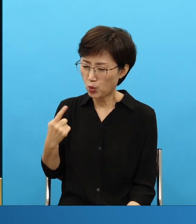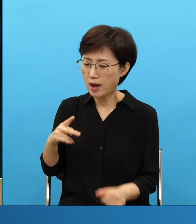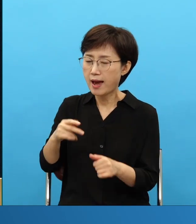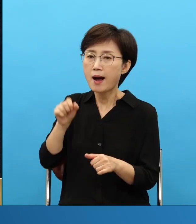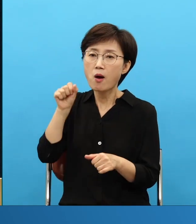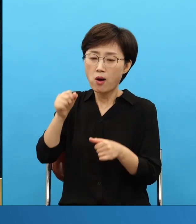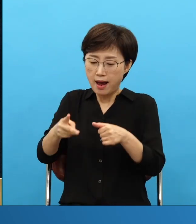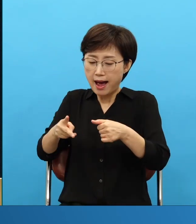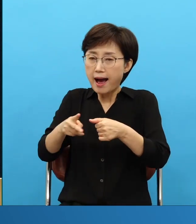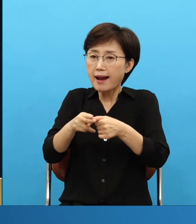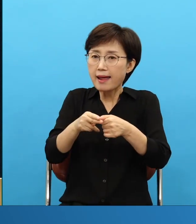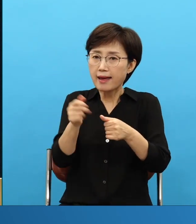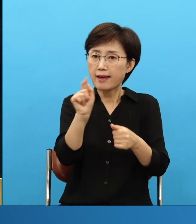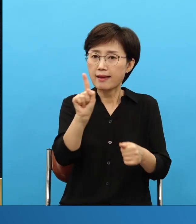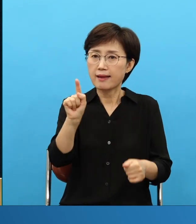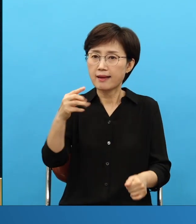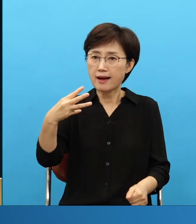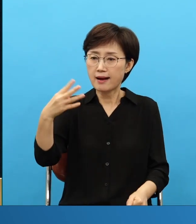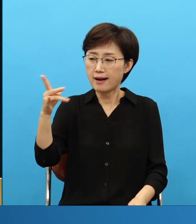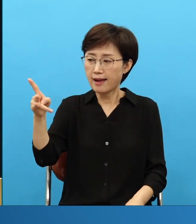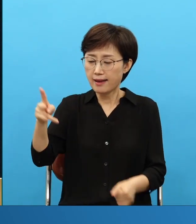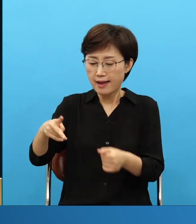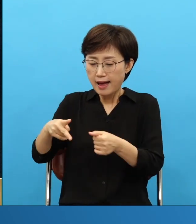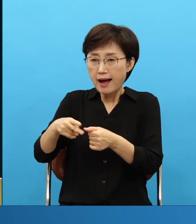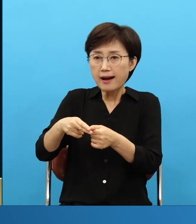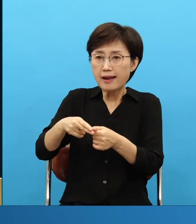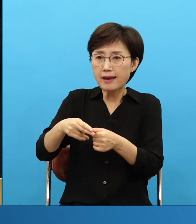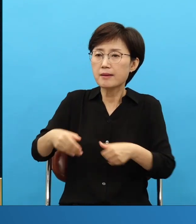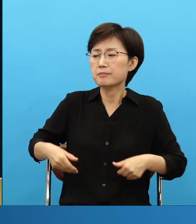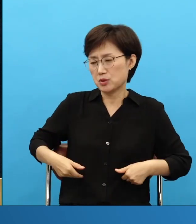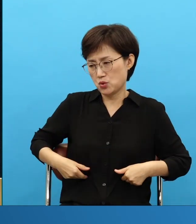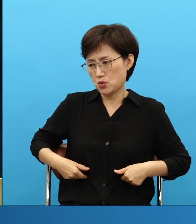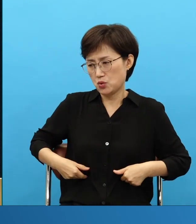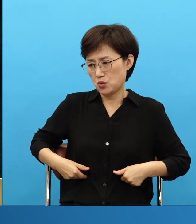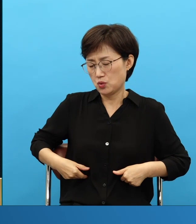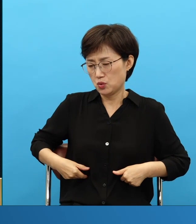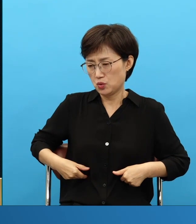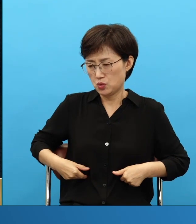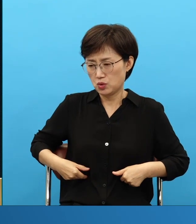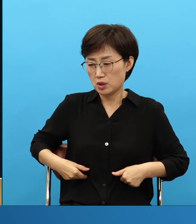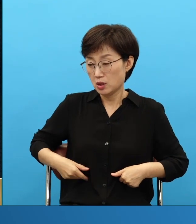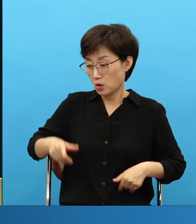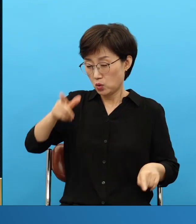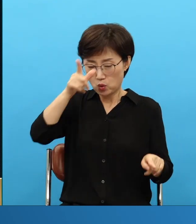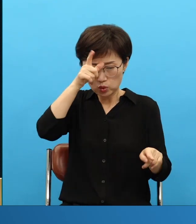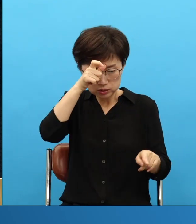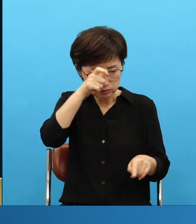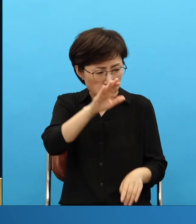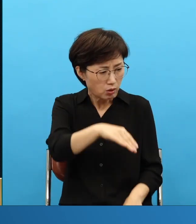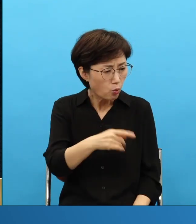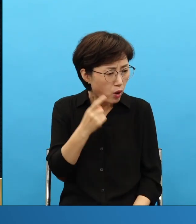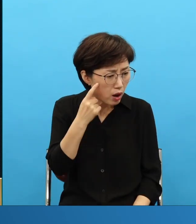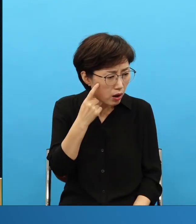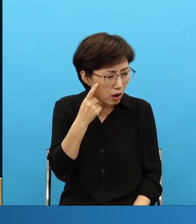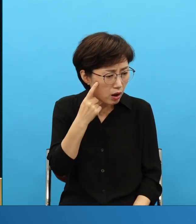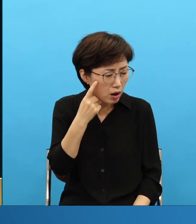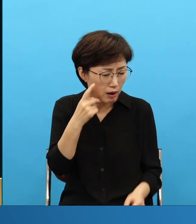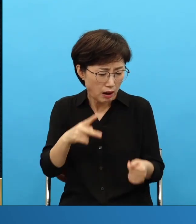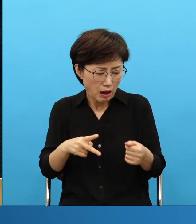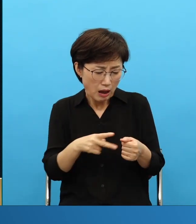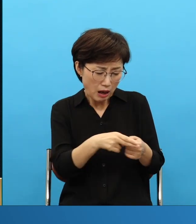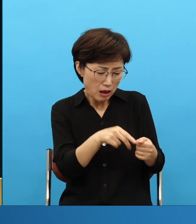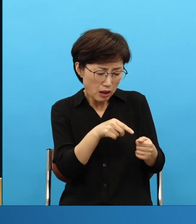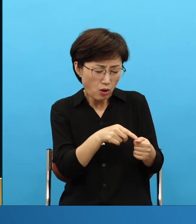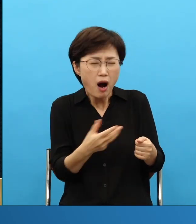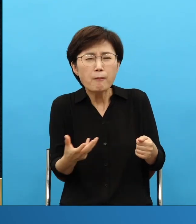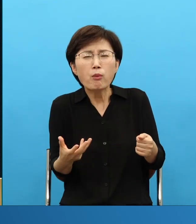emphasize circumcision instead. 그 할례 받으려면 이제 몸을 상하게 하는 건데 왜 그걸 받아야 됩니까? And so that circumcision, in other words, is